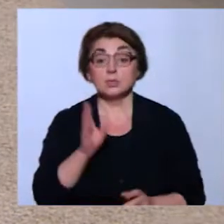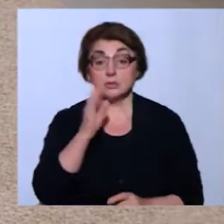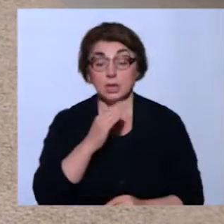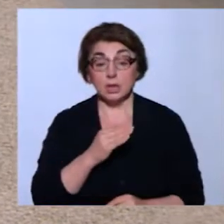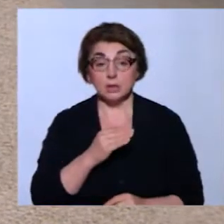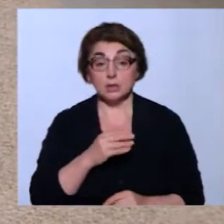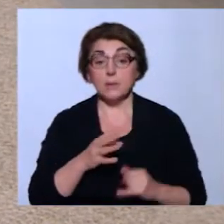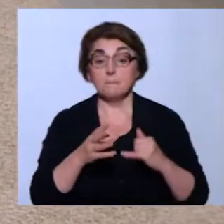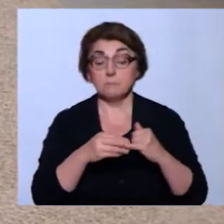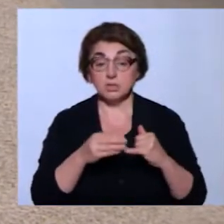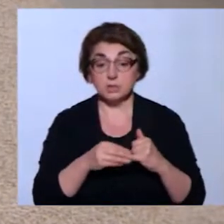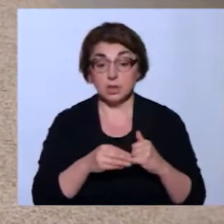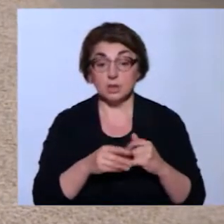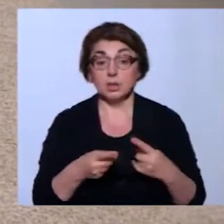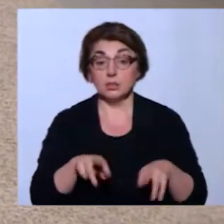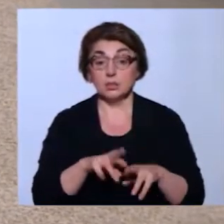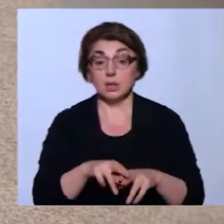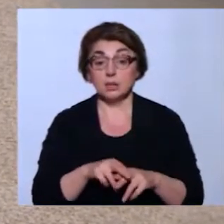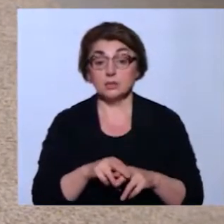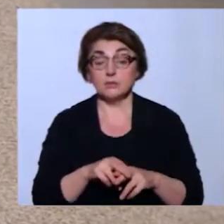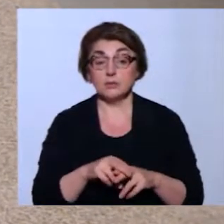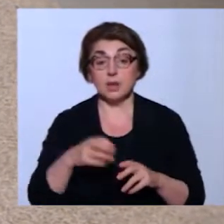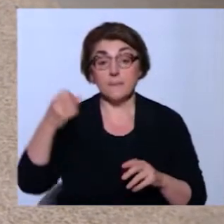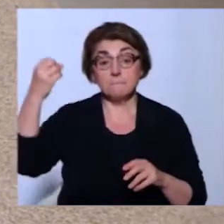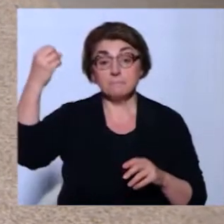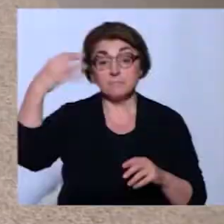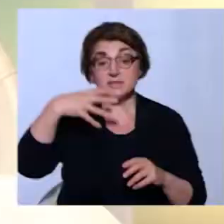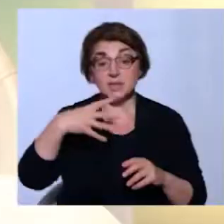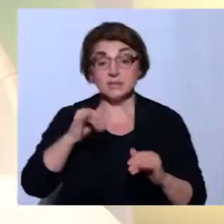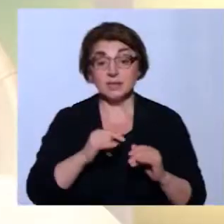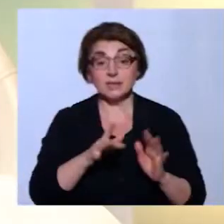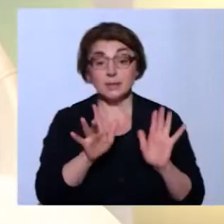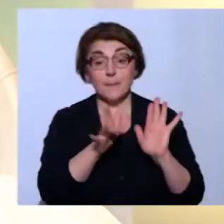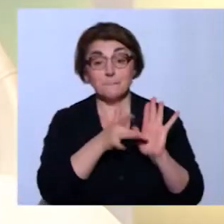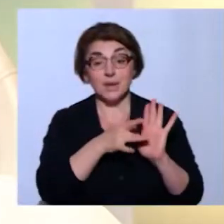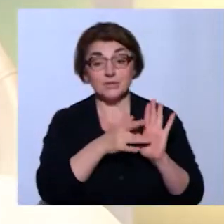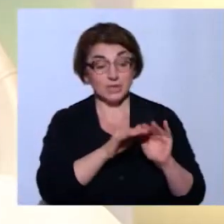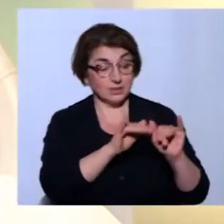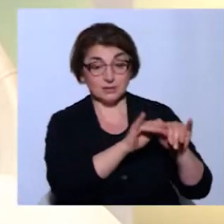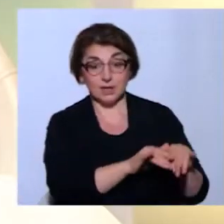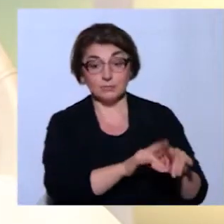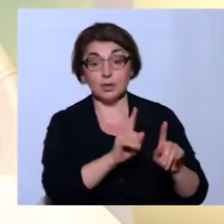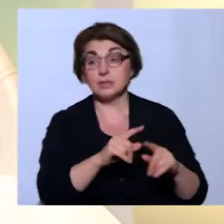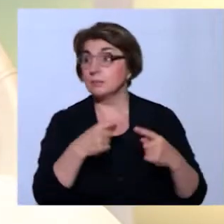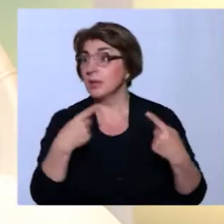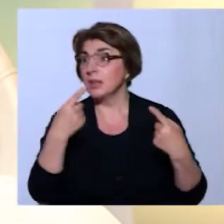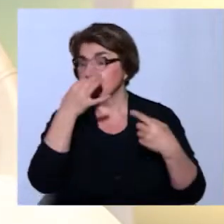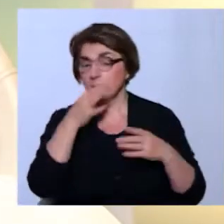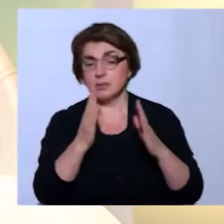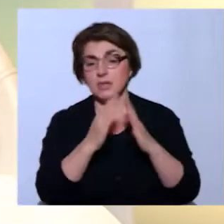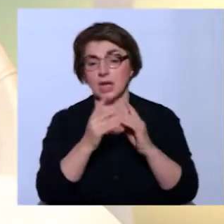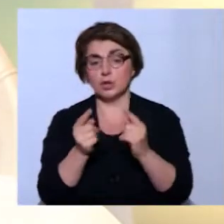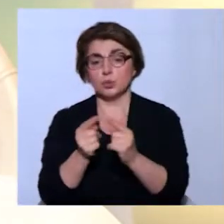წყალი, ნიადაგი და მზიანი კუთხე სადღაც ფანჯარაზე ან სადმე სახლის რომელიმე კუთხეში